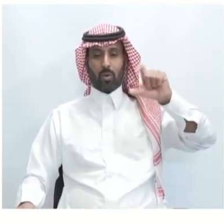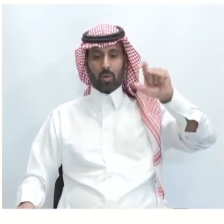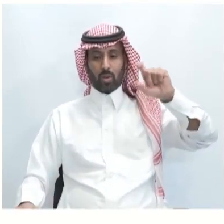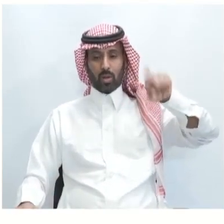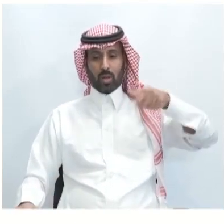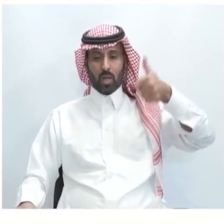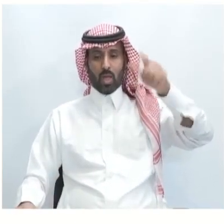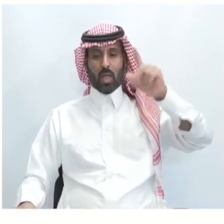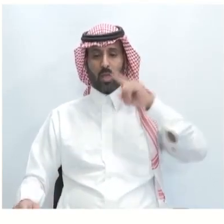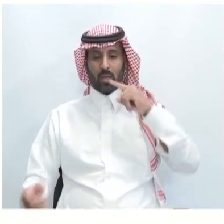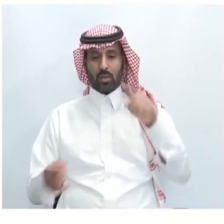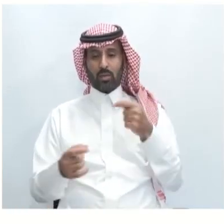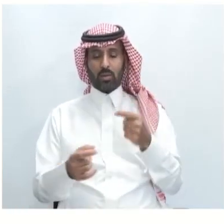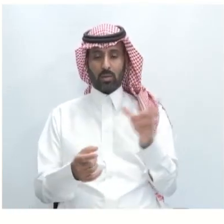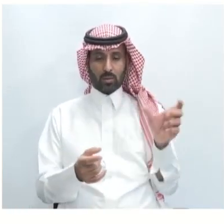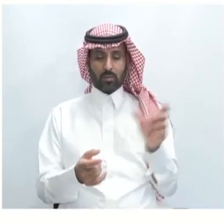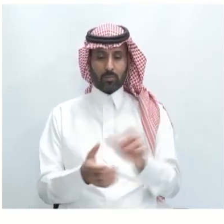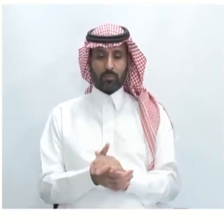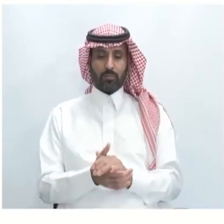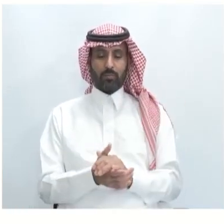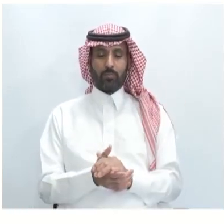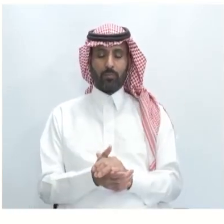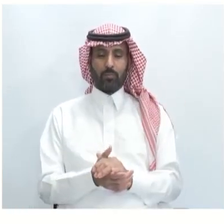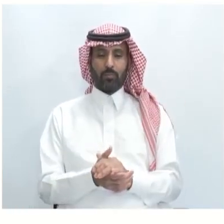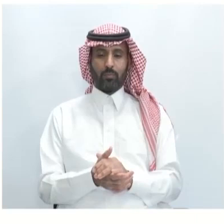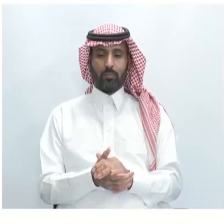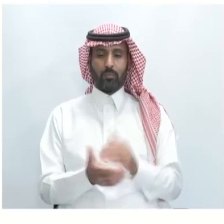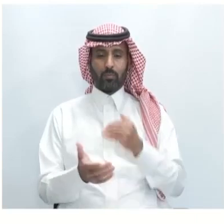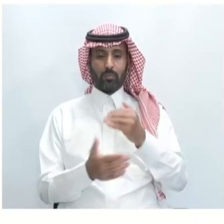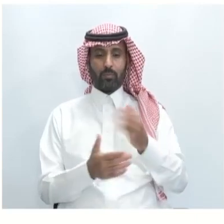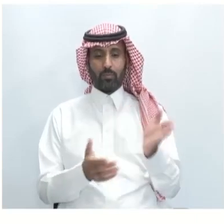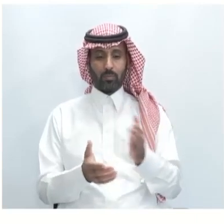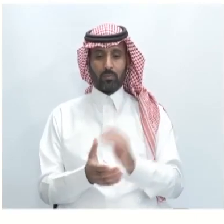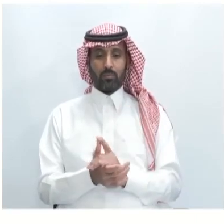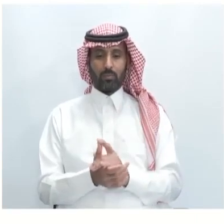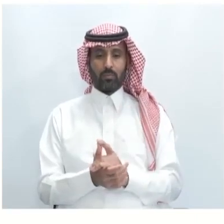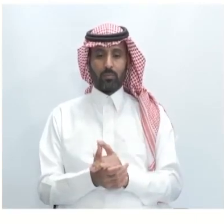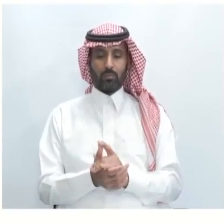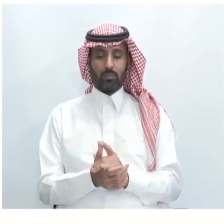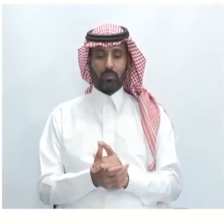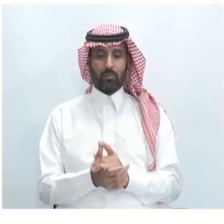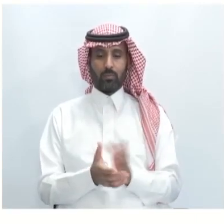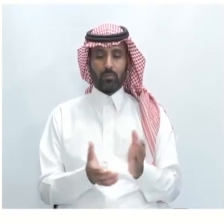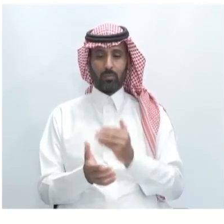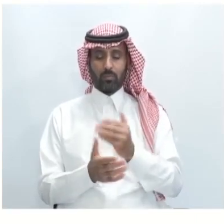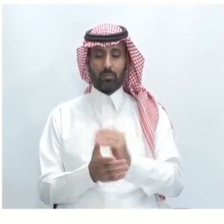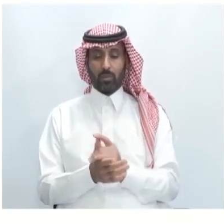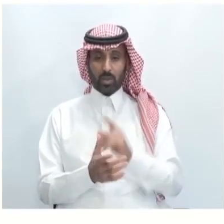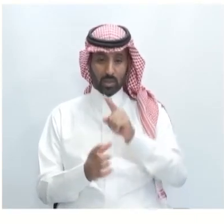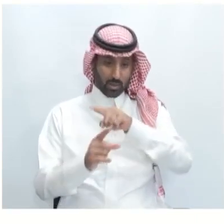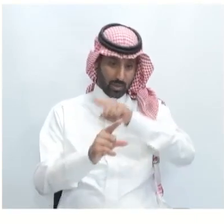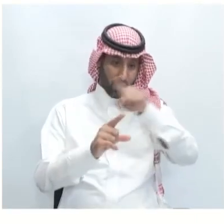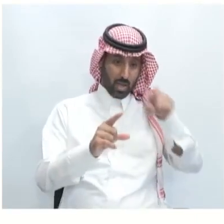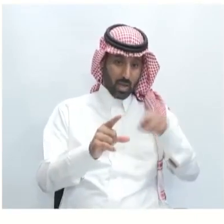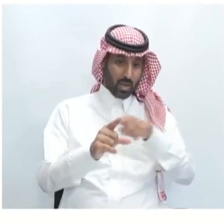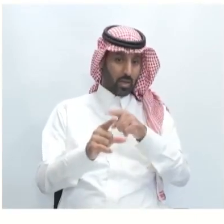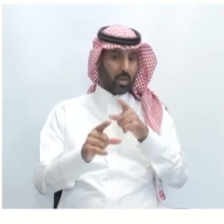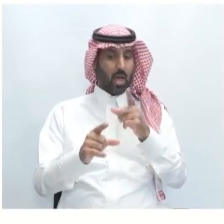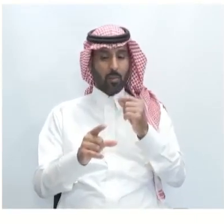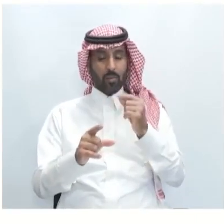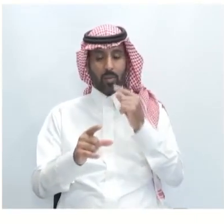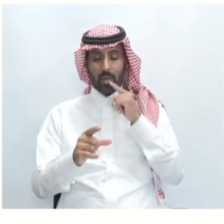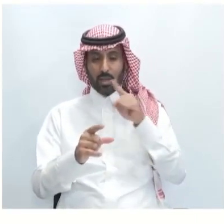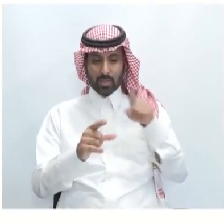نشرح السكريات الثنائيه والسكريات عديده التسكر ضع دائره حول افضل